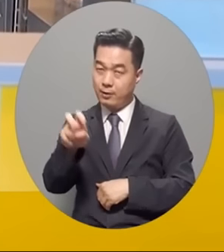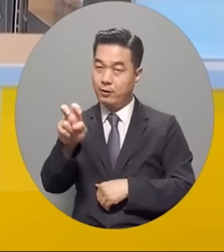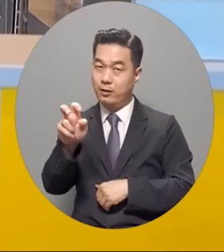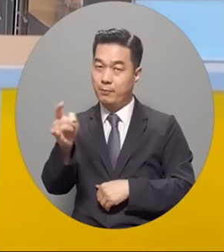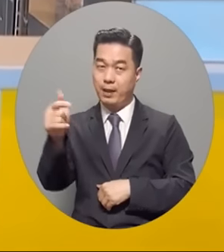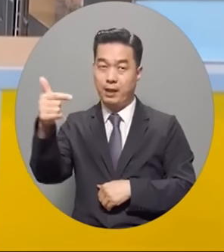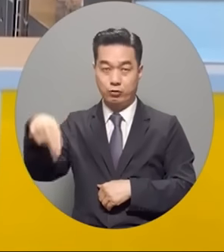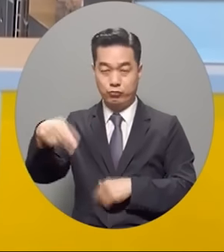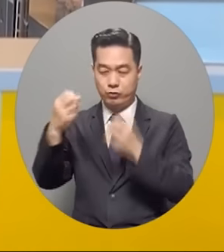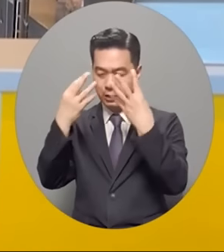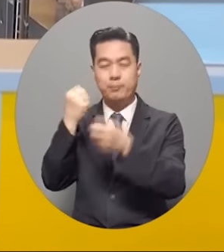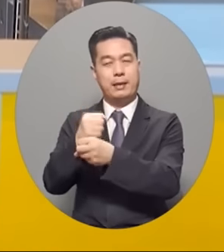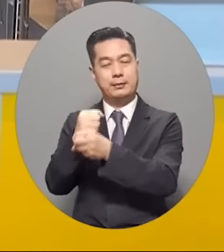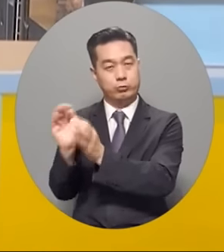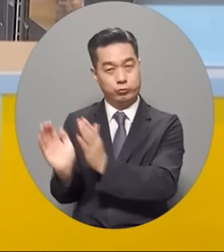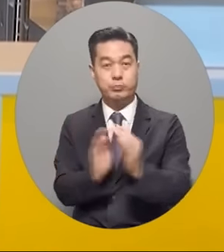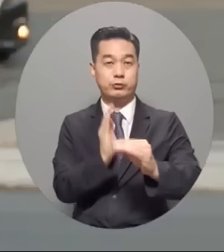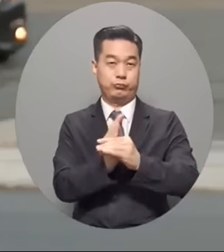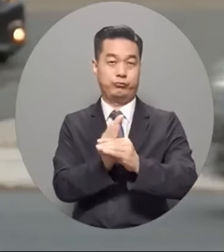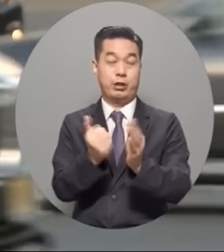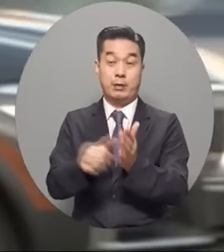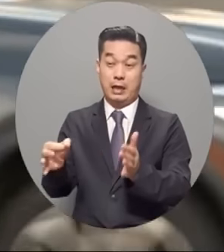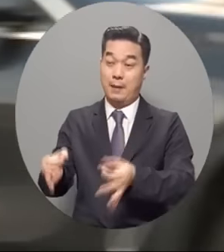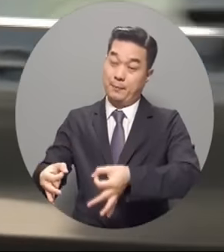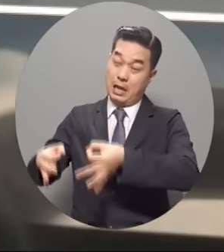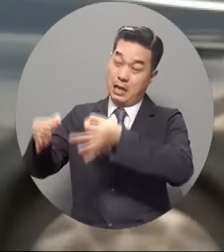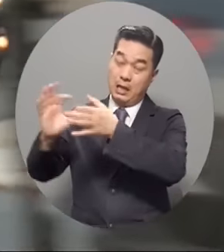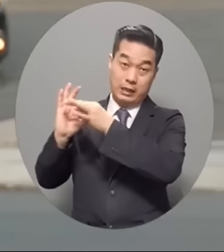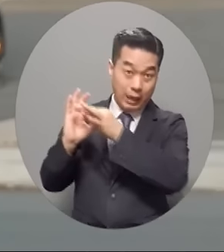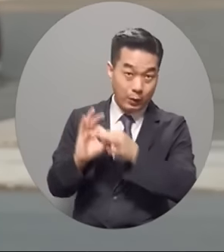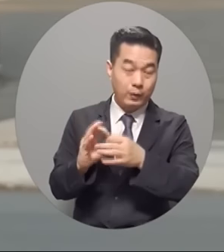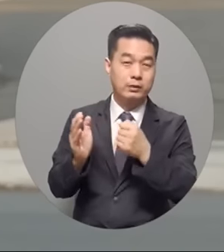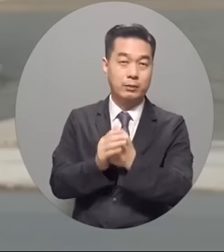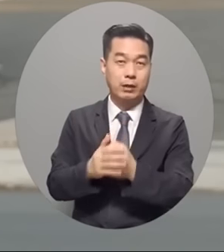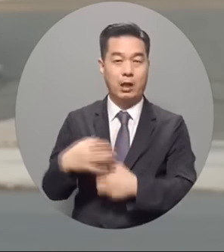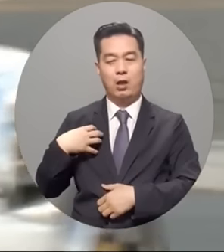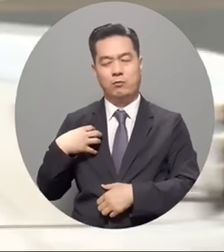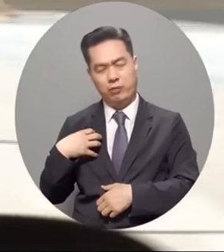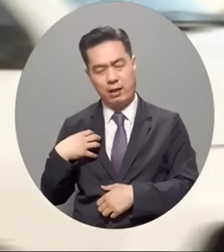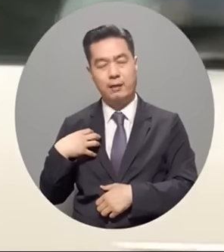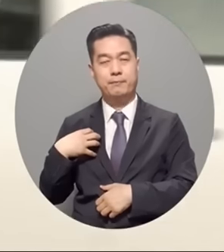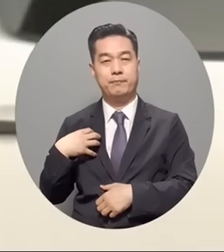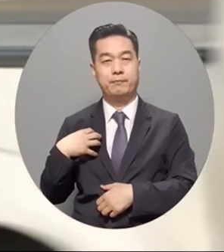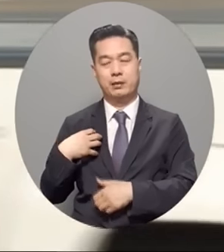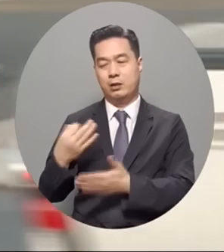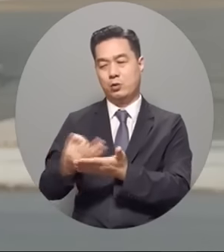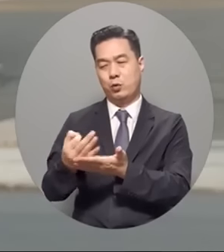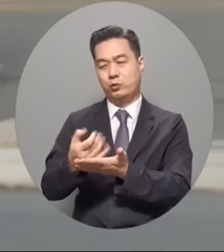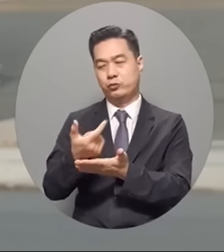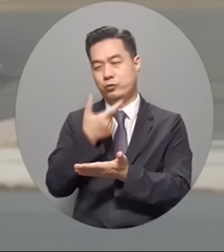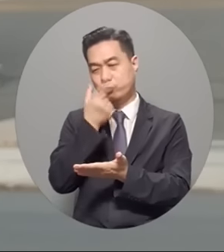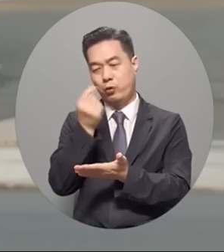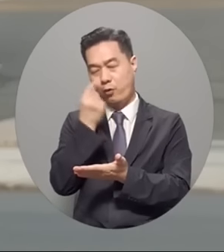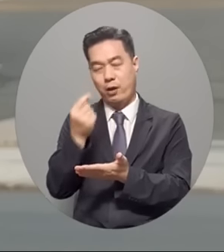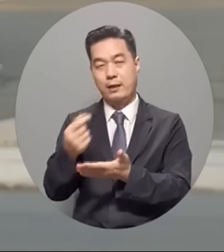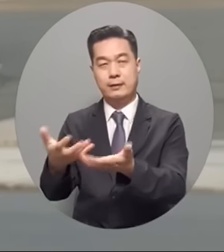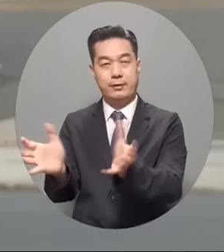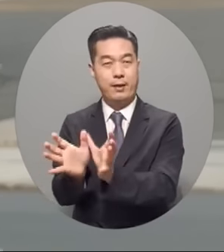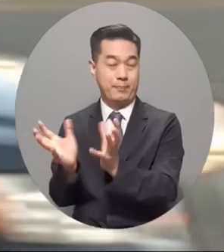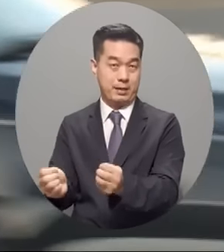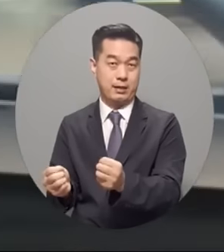전망도 나옵니다. 고물가가 길어지면서 경제적 부담은 특히 저소득층에 집중되고 있습니다.